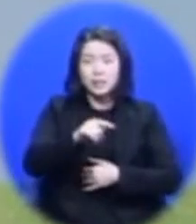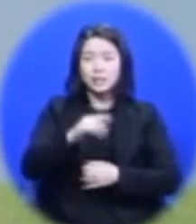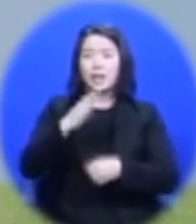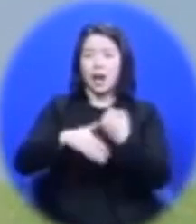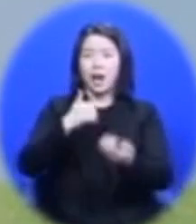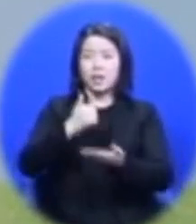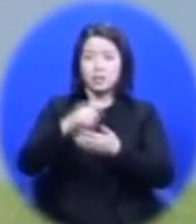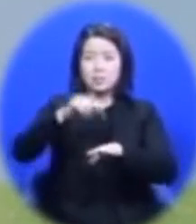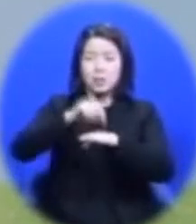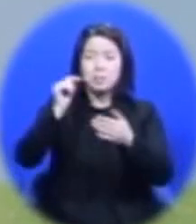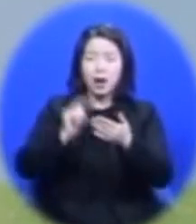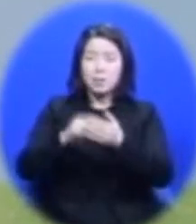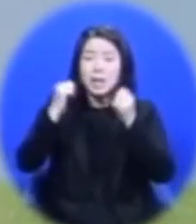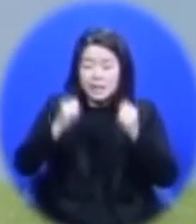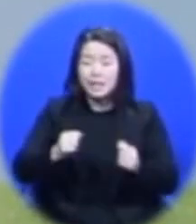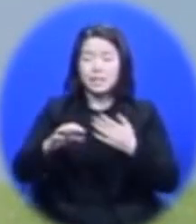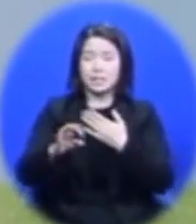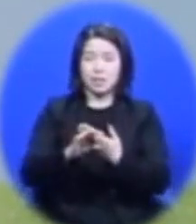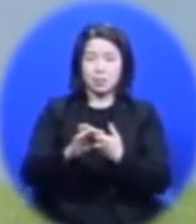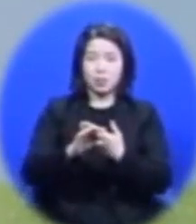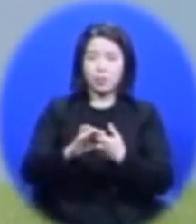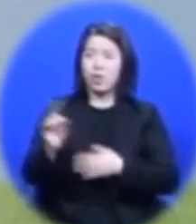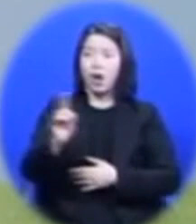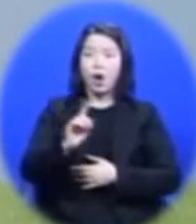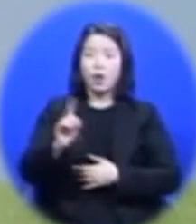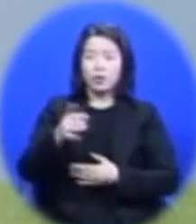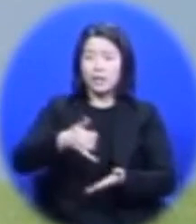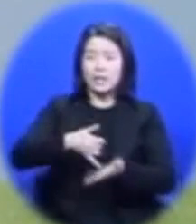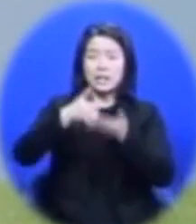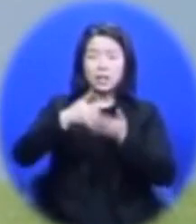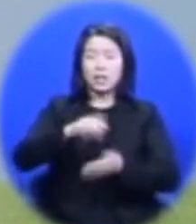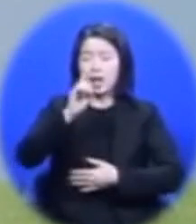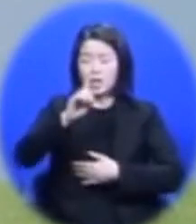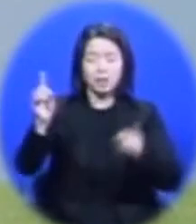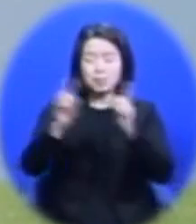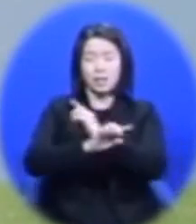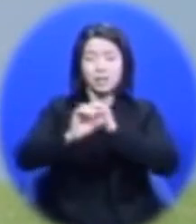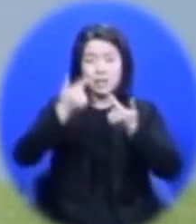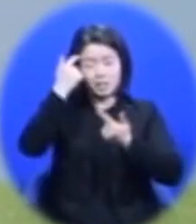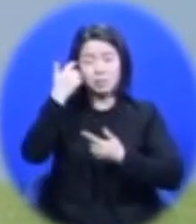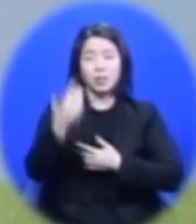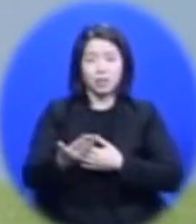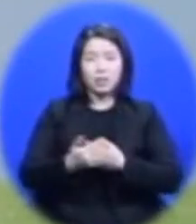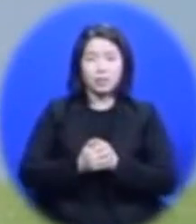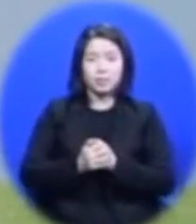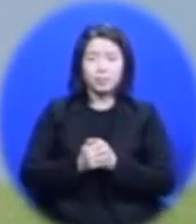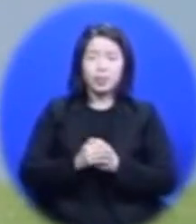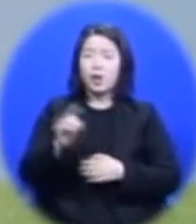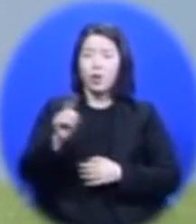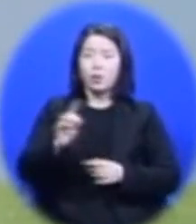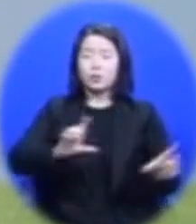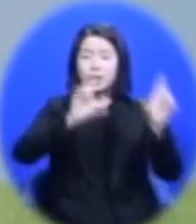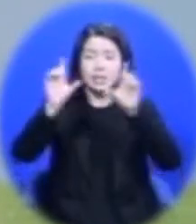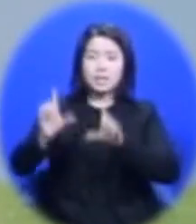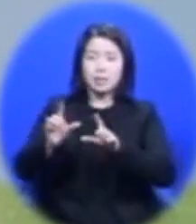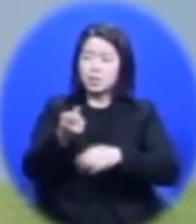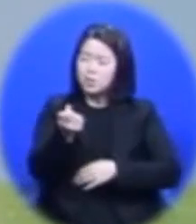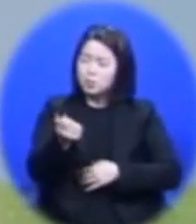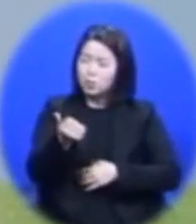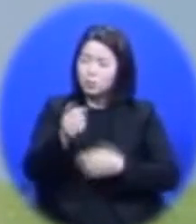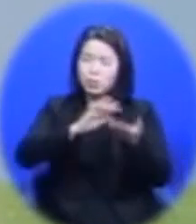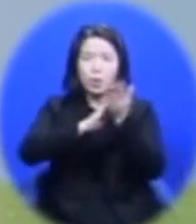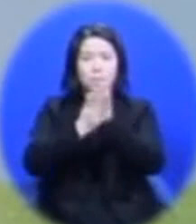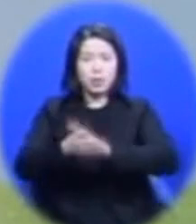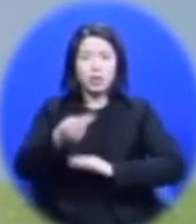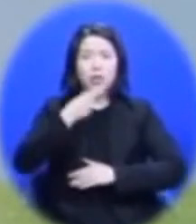마음에 계시되면서 어떻게 인격이 그렇게 하나도 안 바뀌어요? 어떻게 삶에 그렇게 조금도 어떤